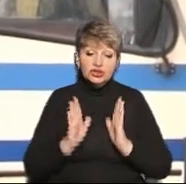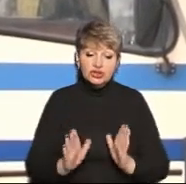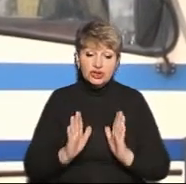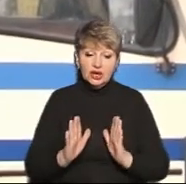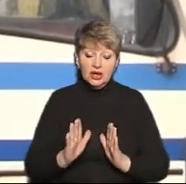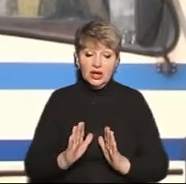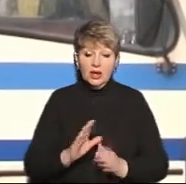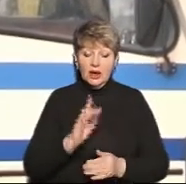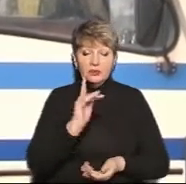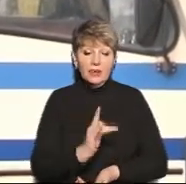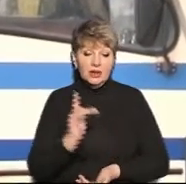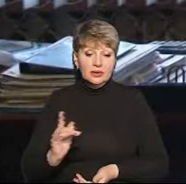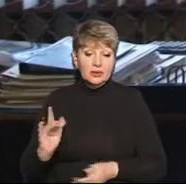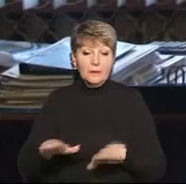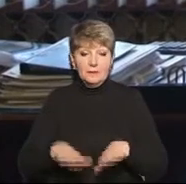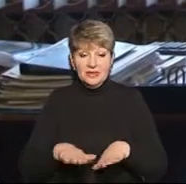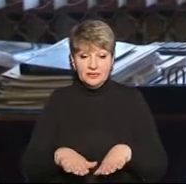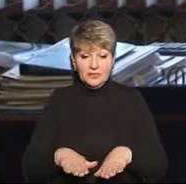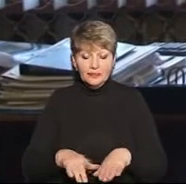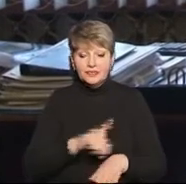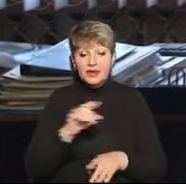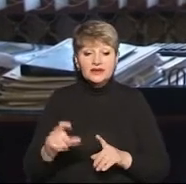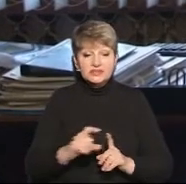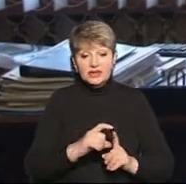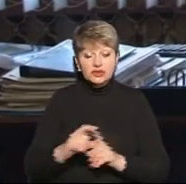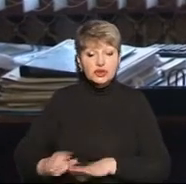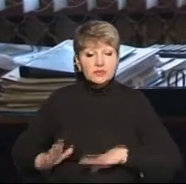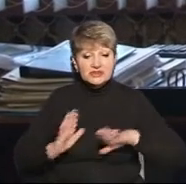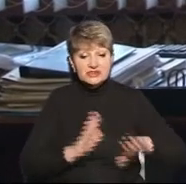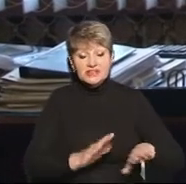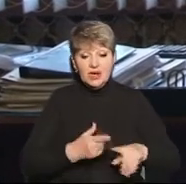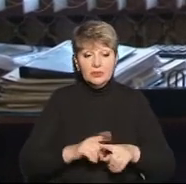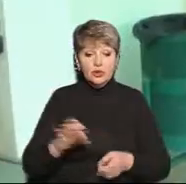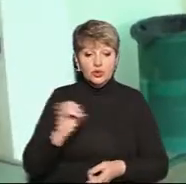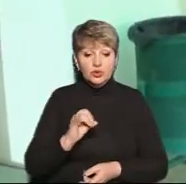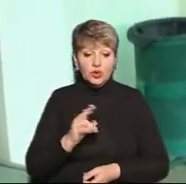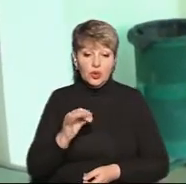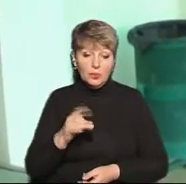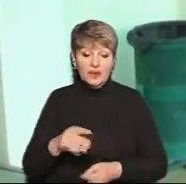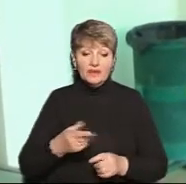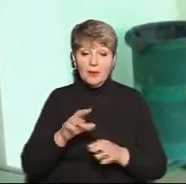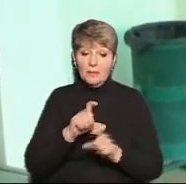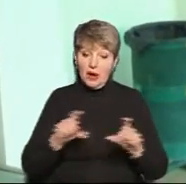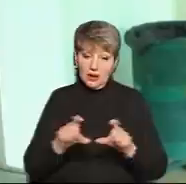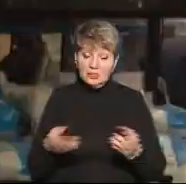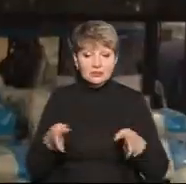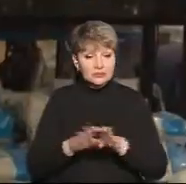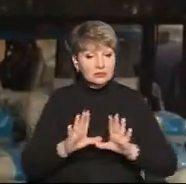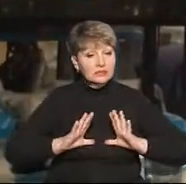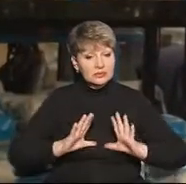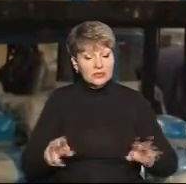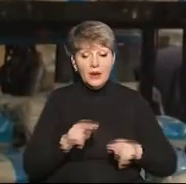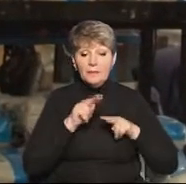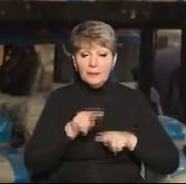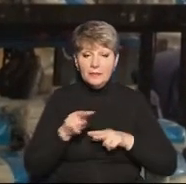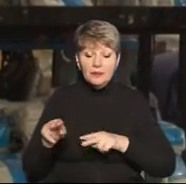не більше посадочних місць. За словами заступника міського голови Ватутіного Юрія Кубявки, крамниці не закривали. Вони працюють із